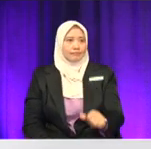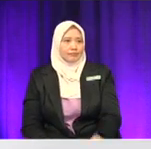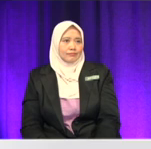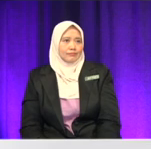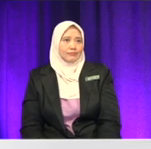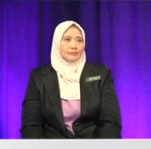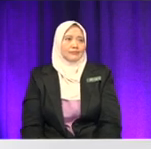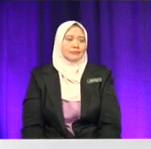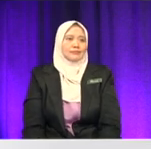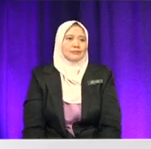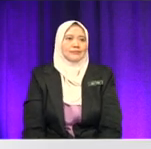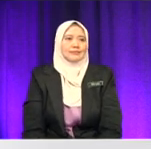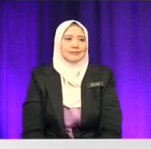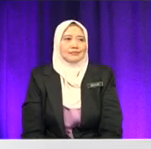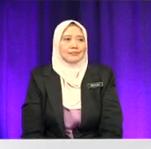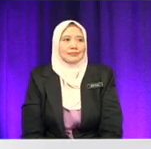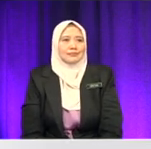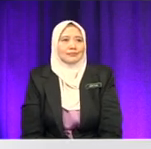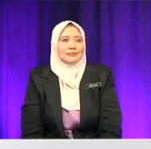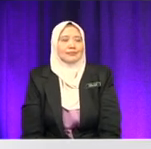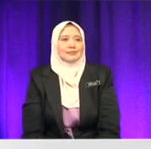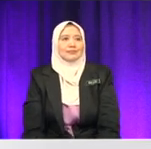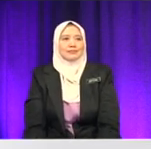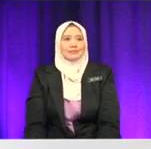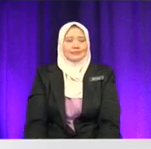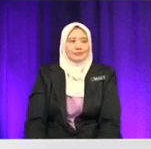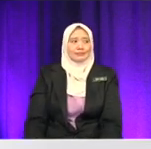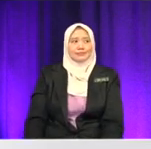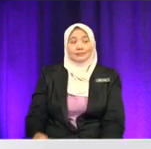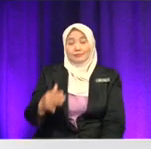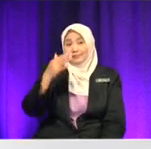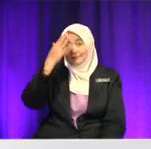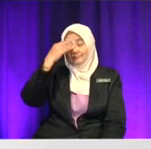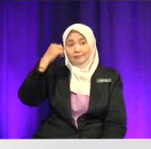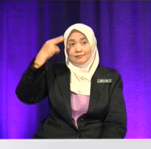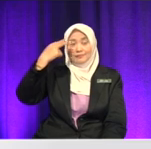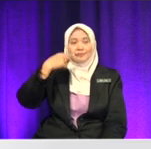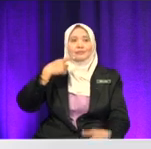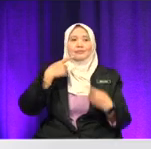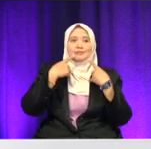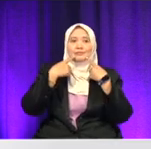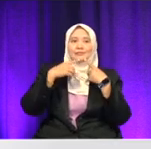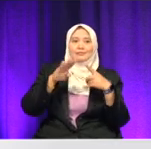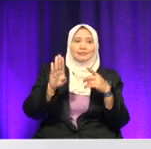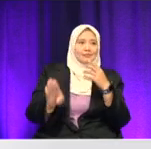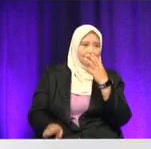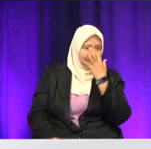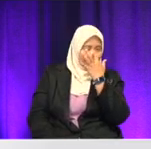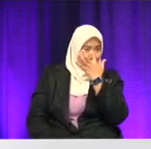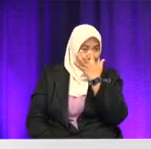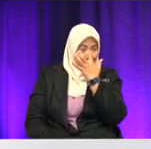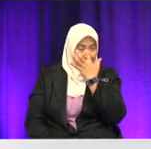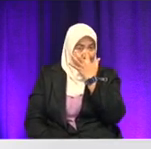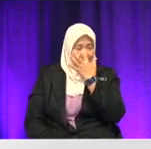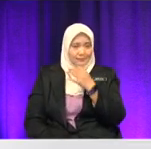Sama. Tapi Aziz jawab B. Okey, tapi tak apa. Okey, tak apa. Kita tengok kenapa Aziz jawab B. Okey, semua jawab A. Abbas, A. Rashdan,